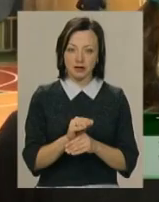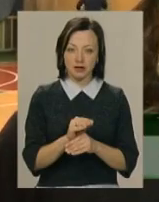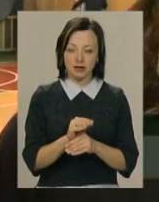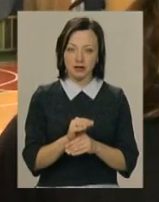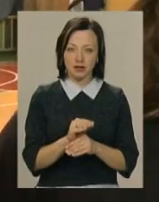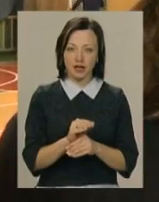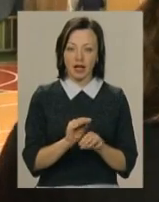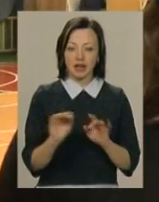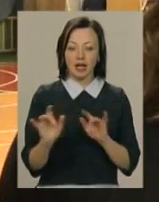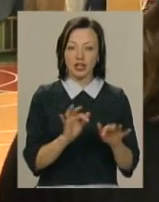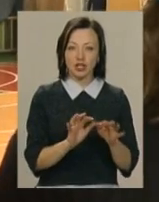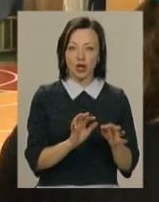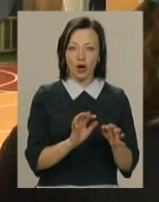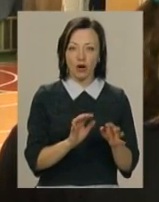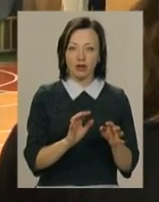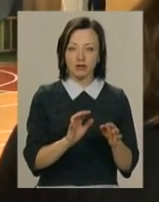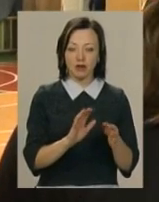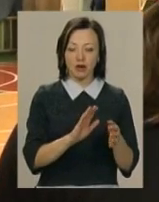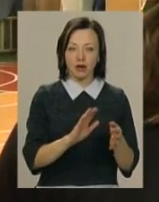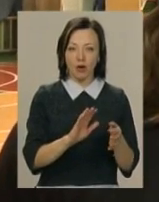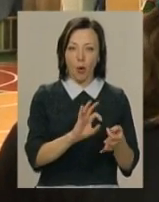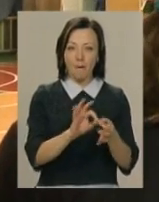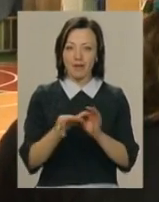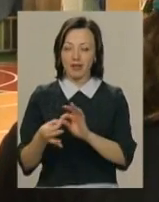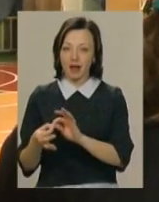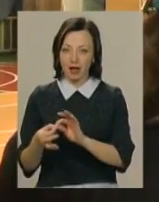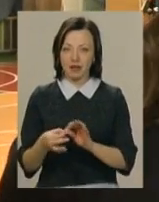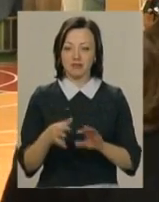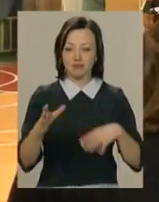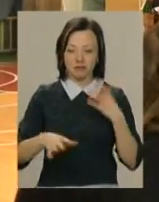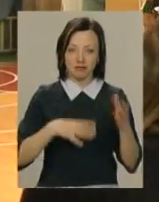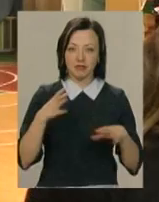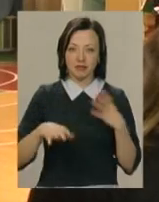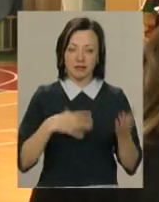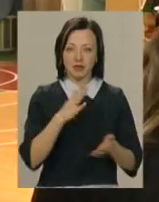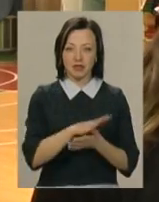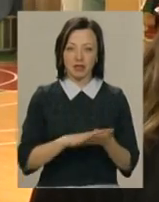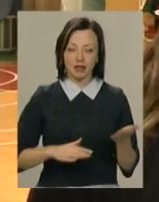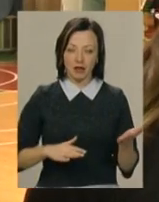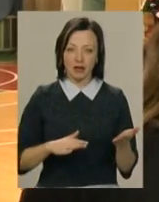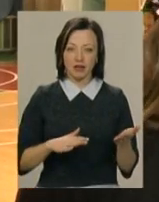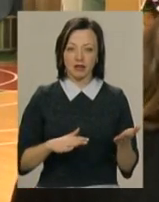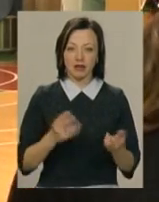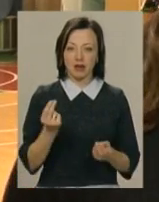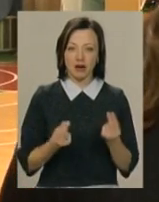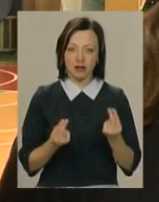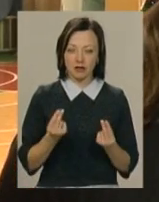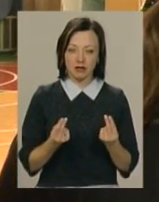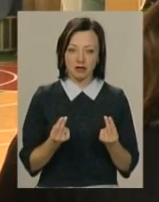тактичних комбінацій різних нових і працюємо над ними. Щоб далі, надалі грати